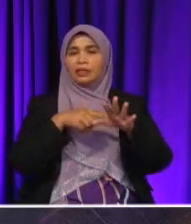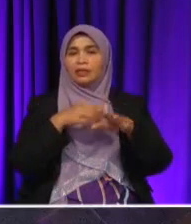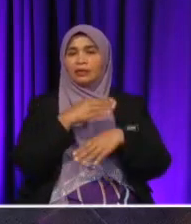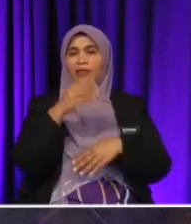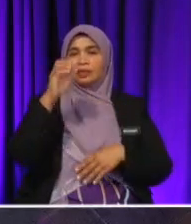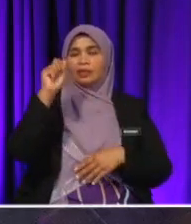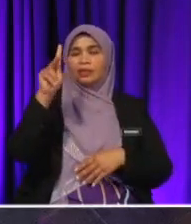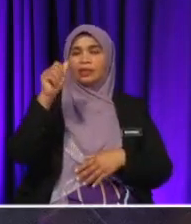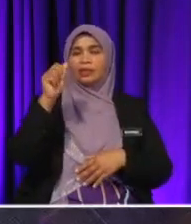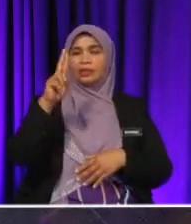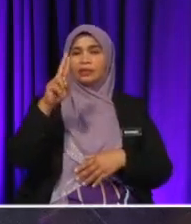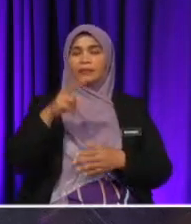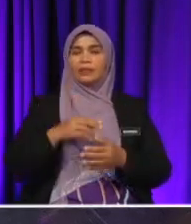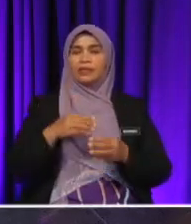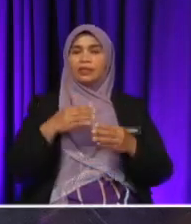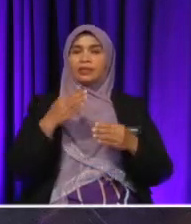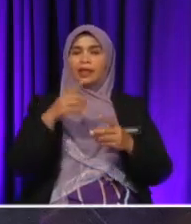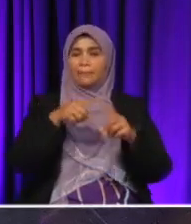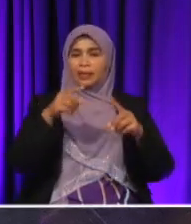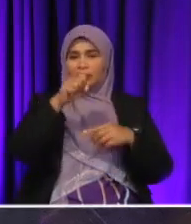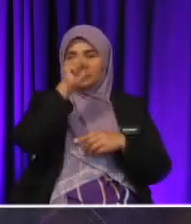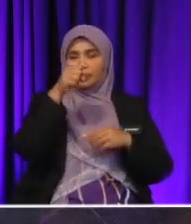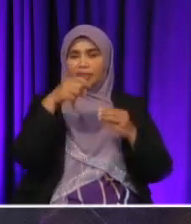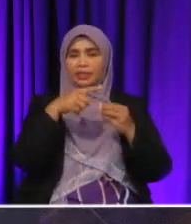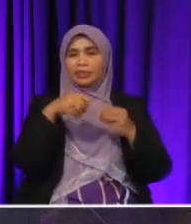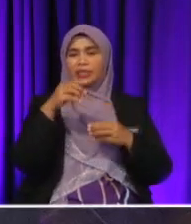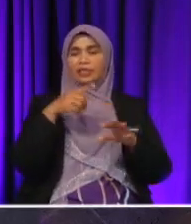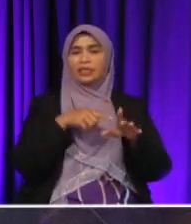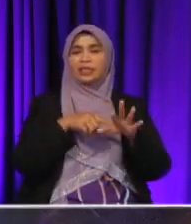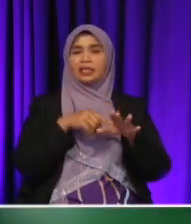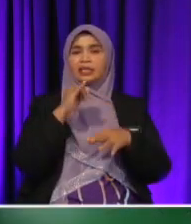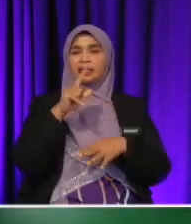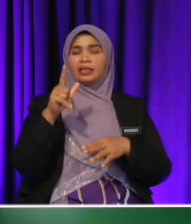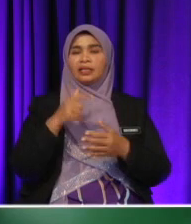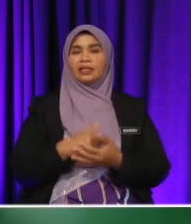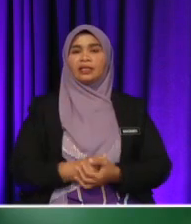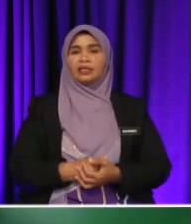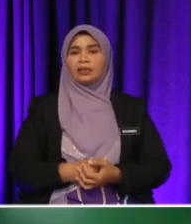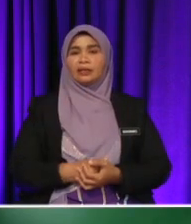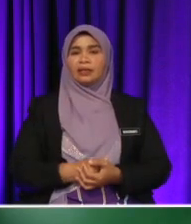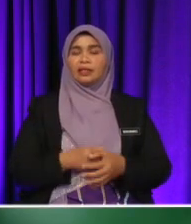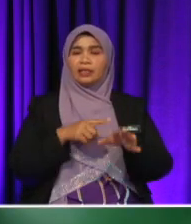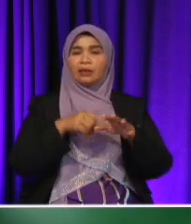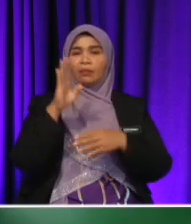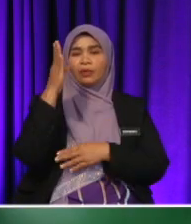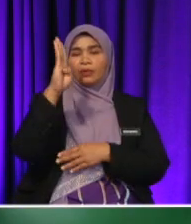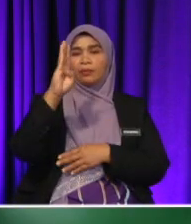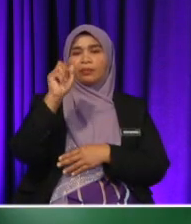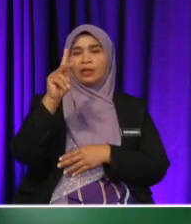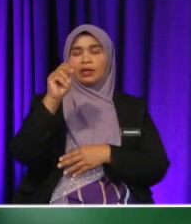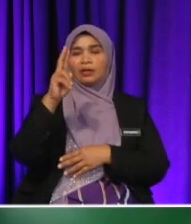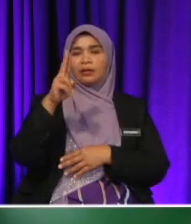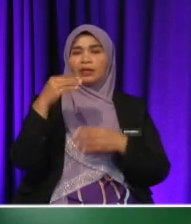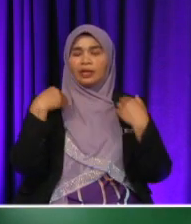tapi soalnya berkaitan dengan daun jadi jawaban saya kepada Cikgu adalah ada pokok Bakauheni mempunyai pidato